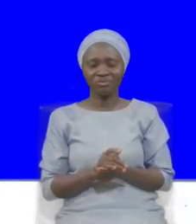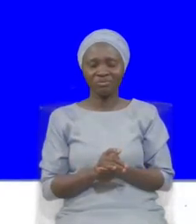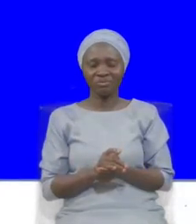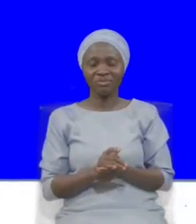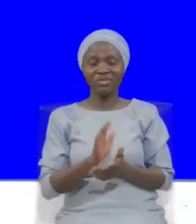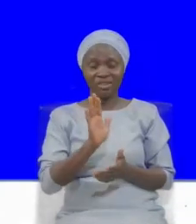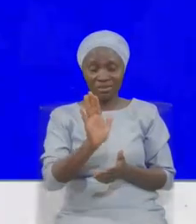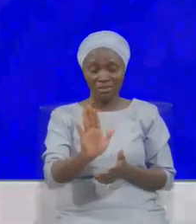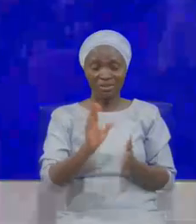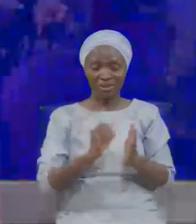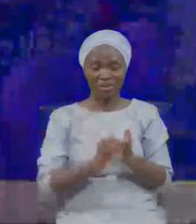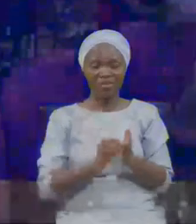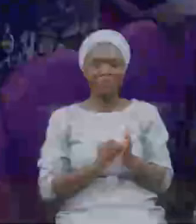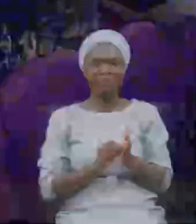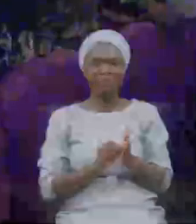C'est pour vous.